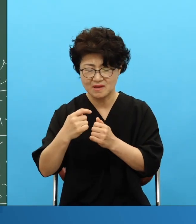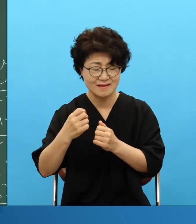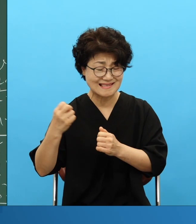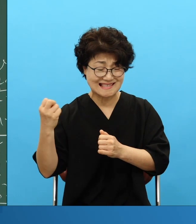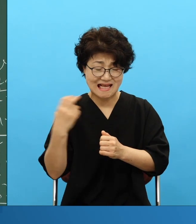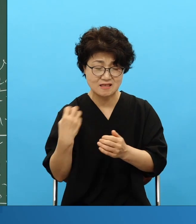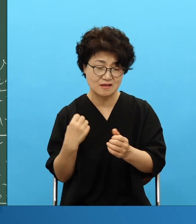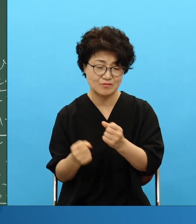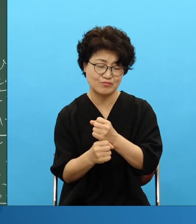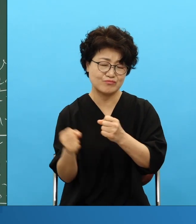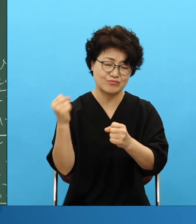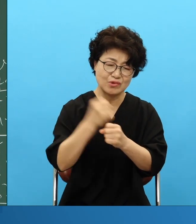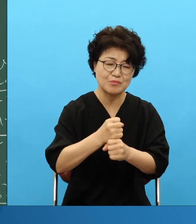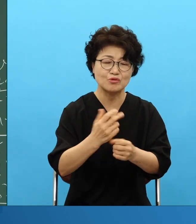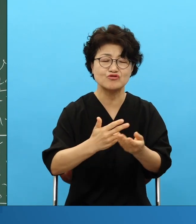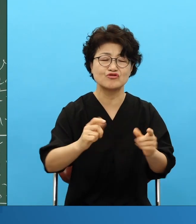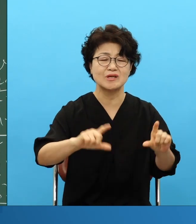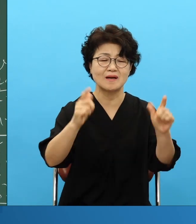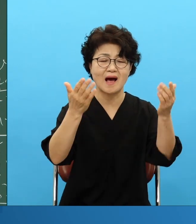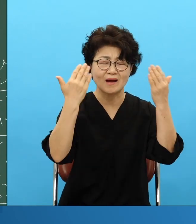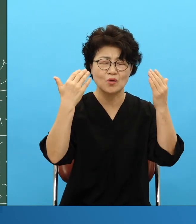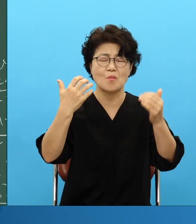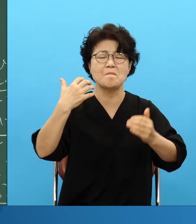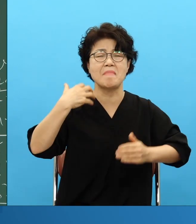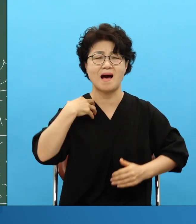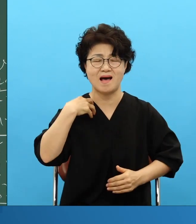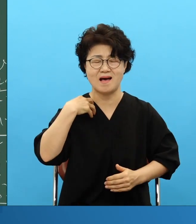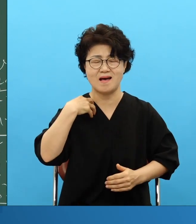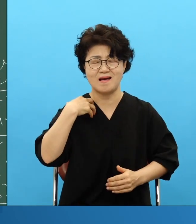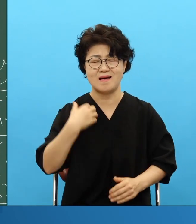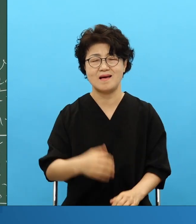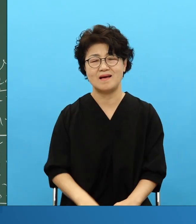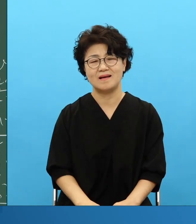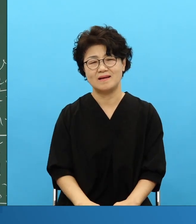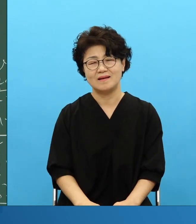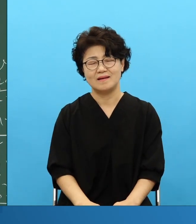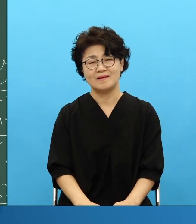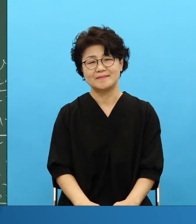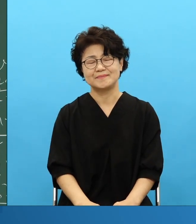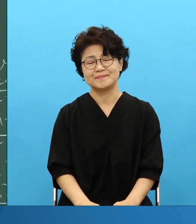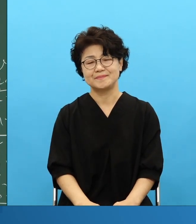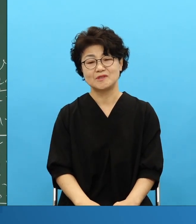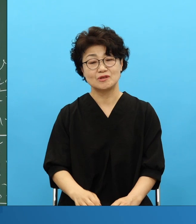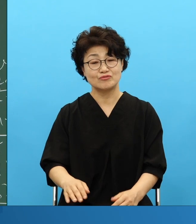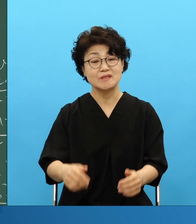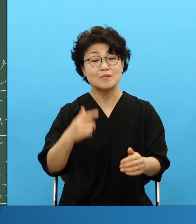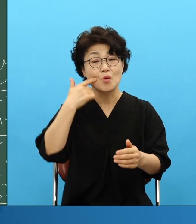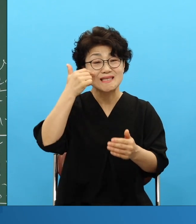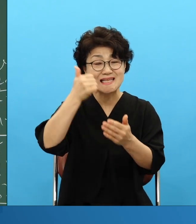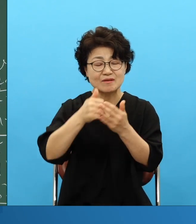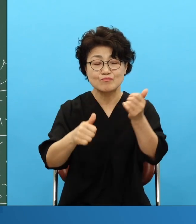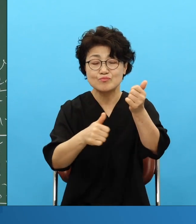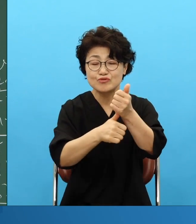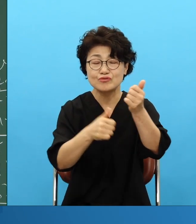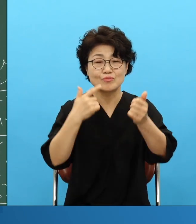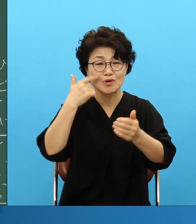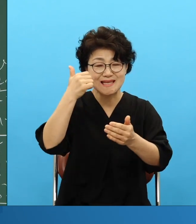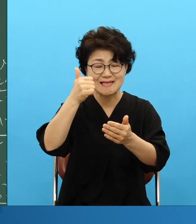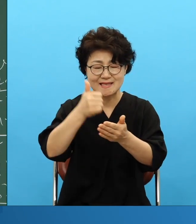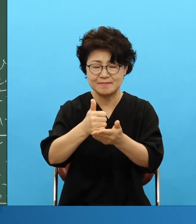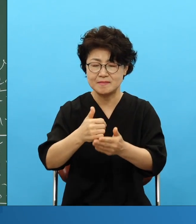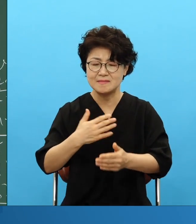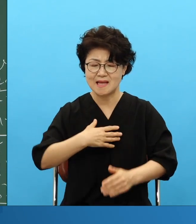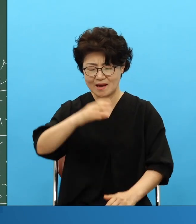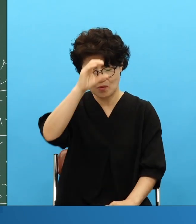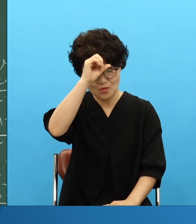in charge of Sunday school. 교육자는 딴 거 없어요. 교회 원하는 대로 하면 돼요. Assistant pastors, there's nothing 그렇죠. else. Just do what 내 the 주장이 church 왜 asks